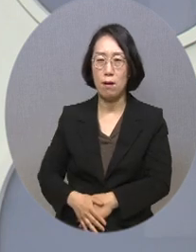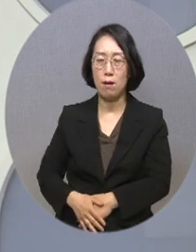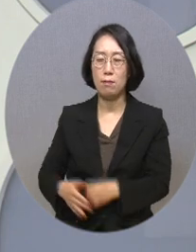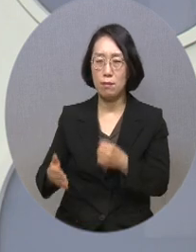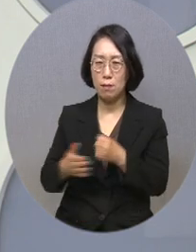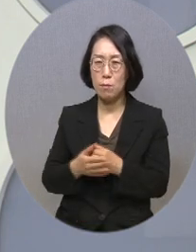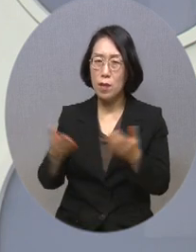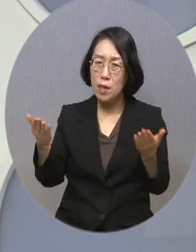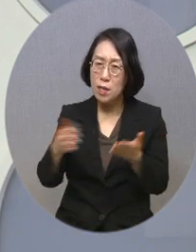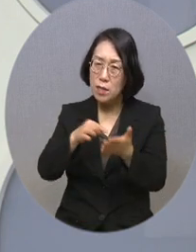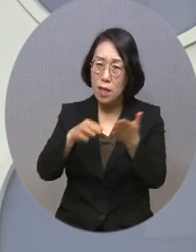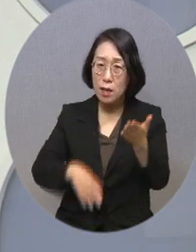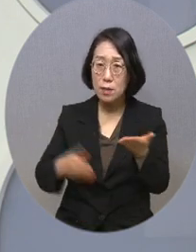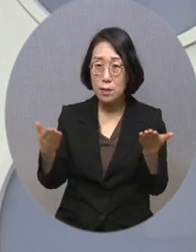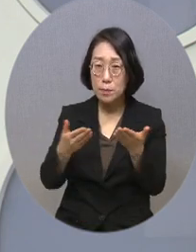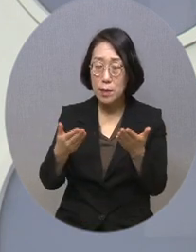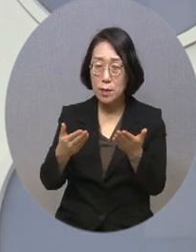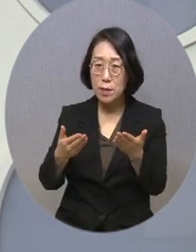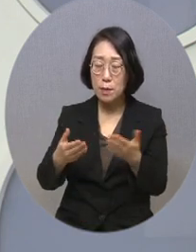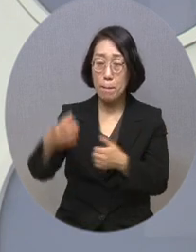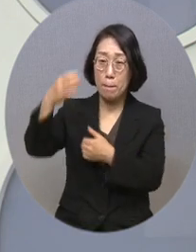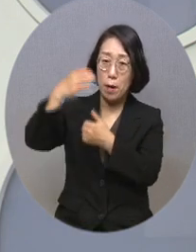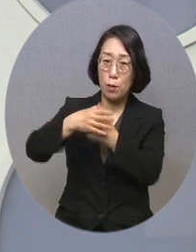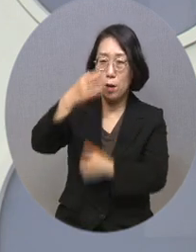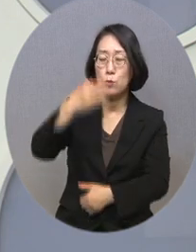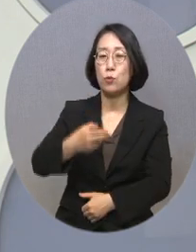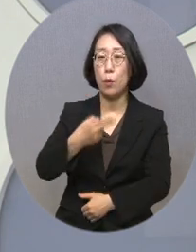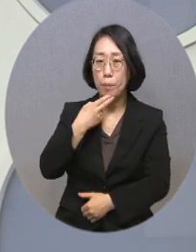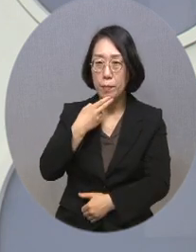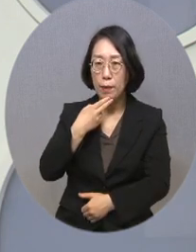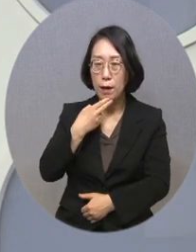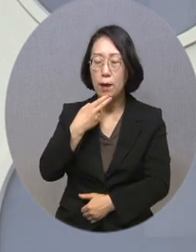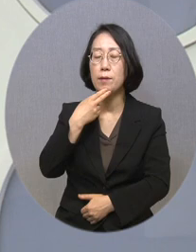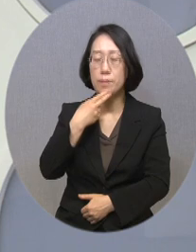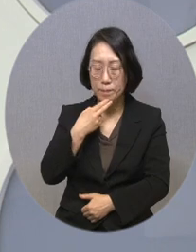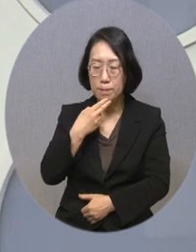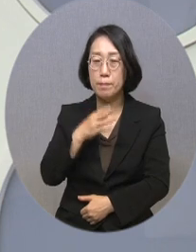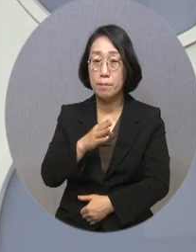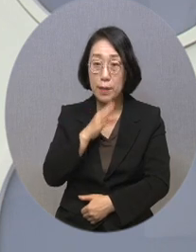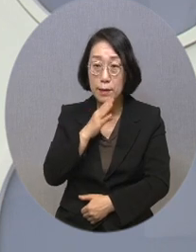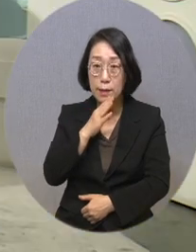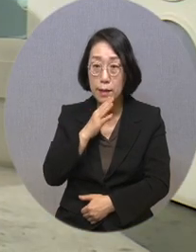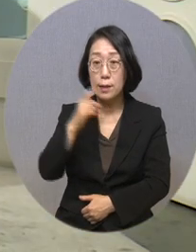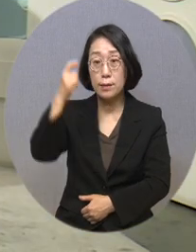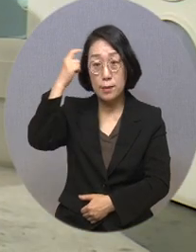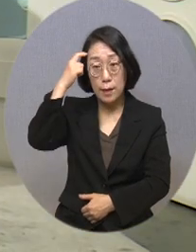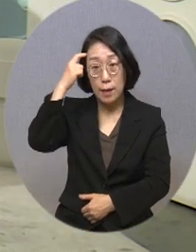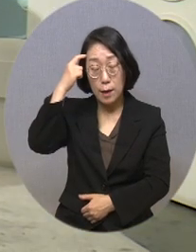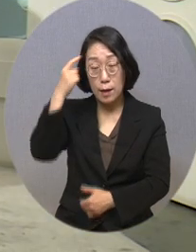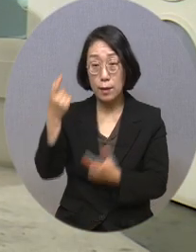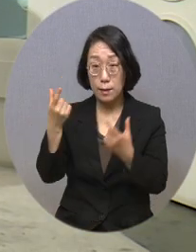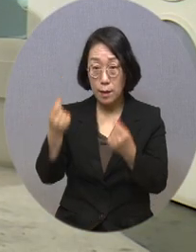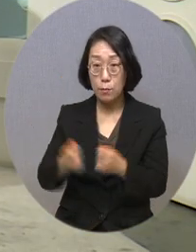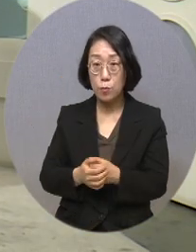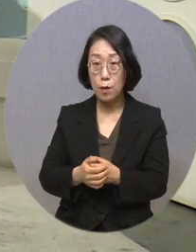없다, 전문자격서 제도 하에서 공감해 주셔서 여기서 법사위에서 통과시켜 주시고 또